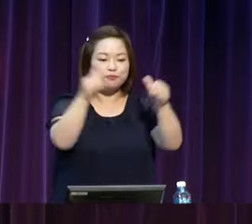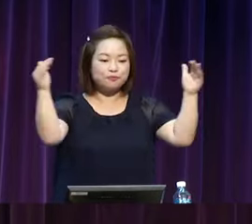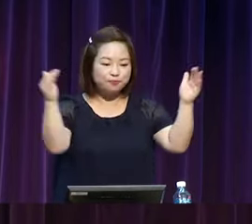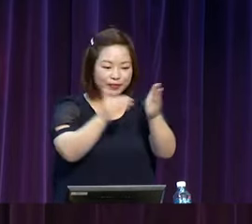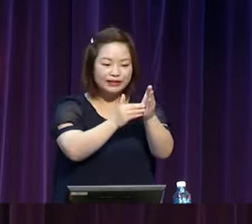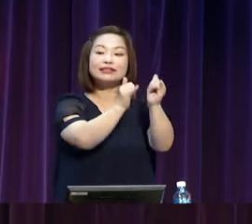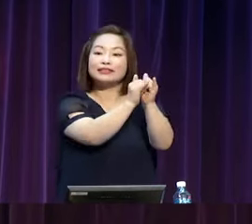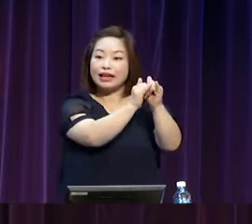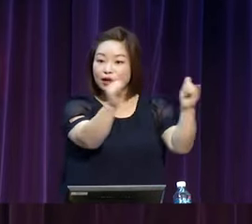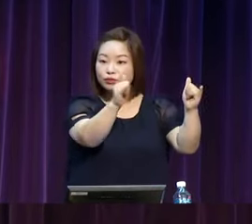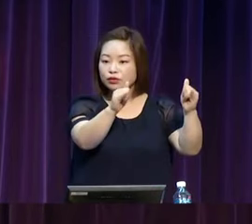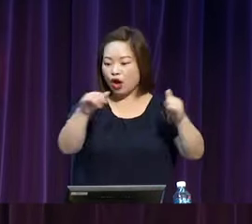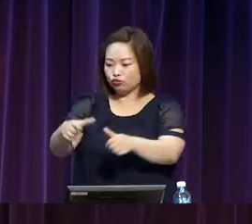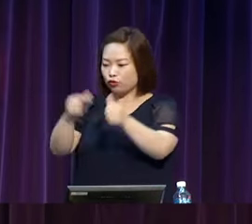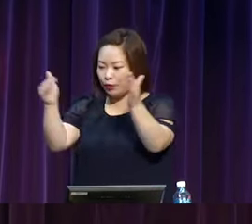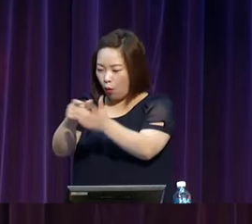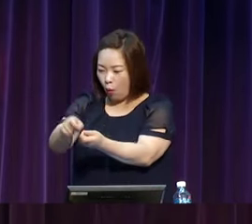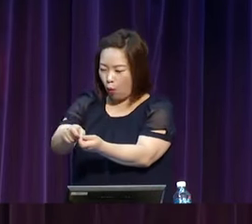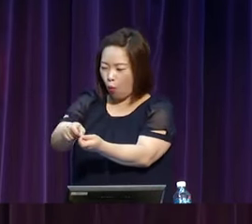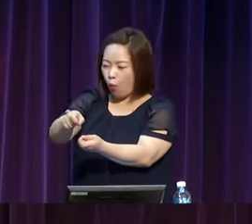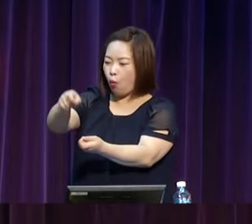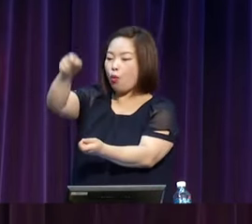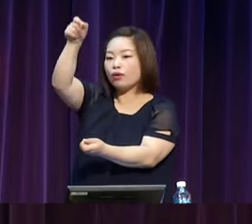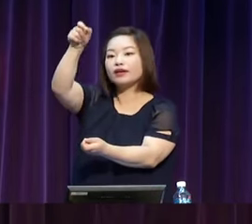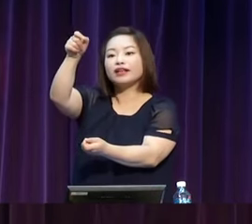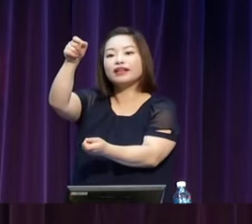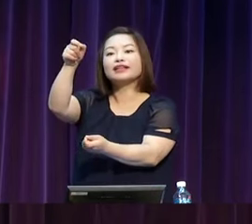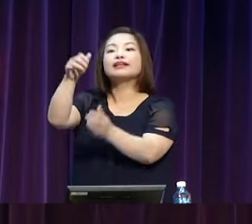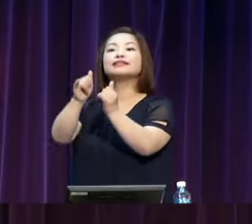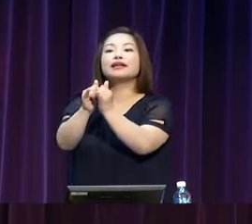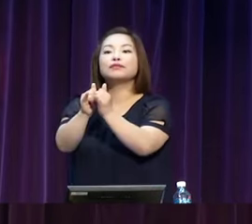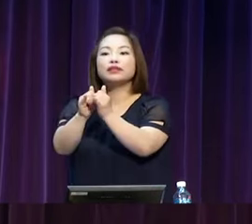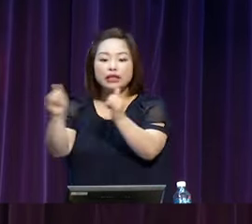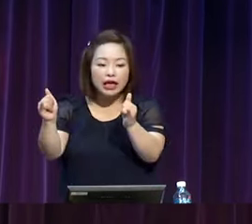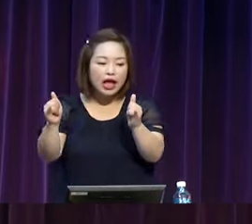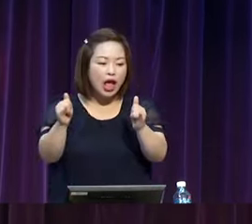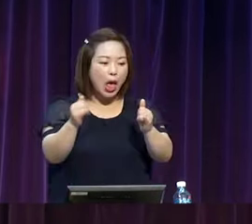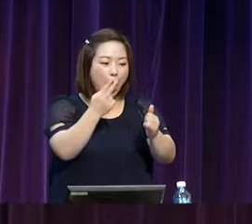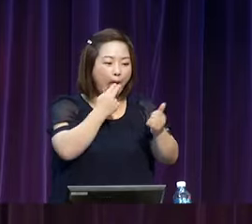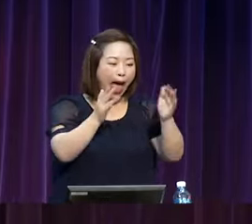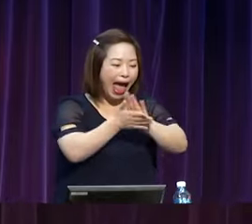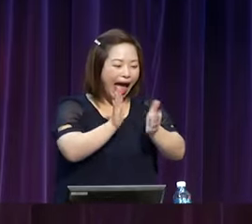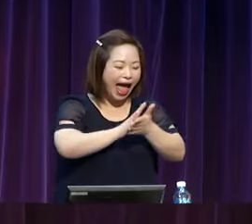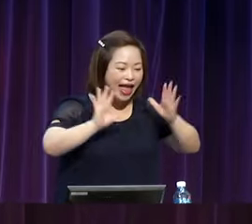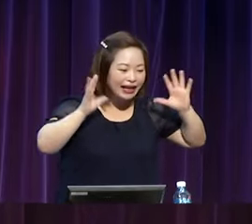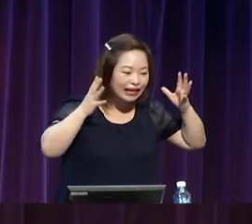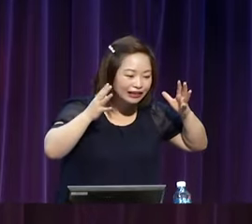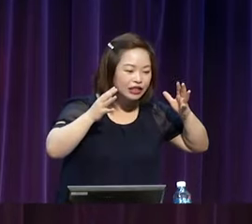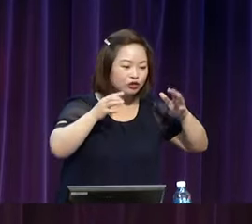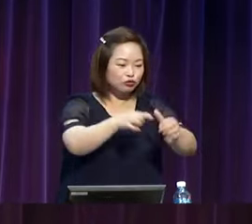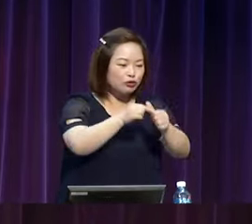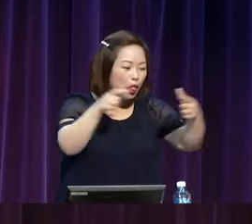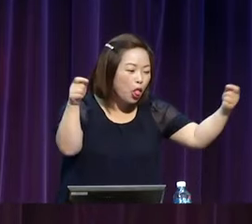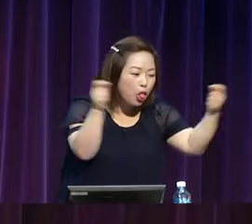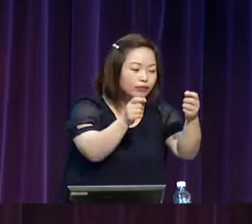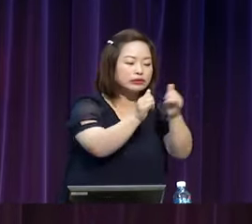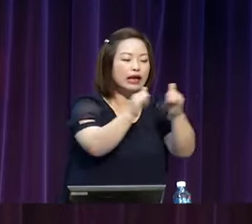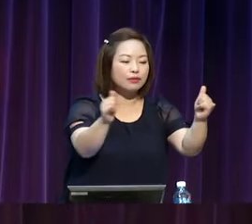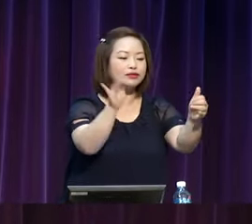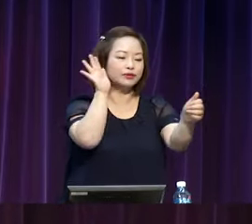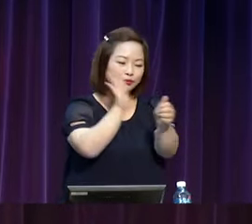사람들 그리고 앞서서 신앙생활하는 사람들이 하나님과 예수님 안에서 마치